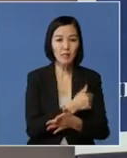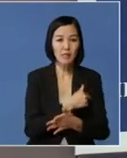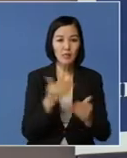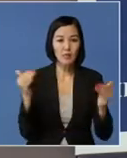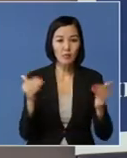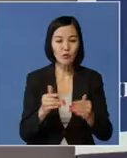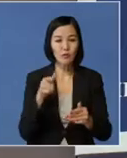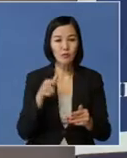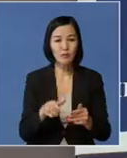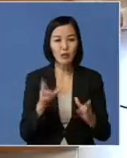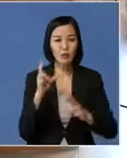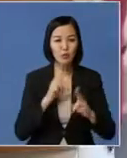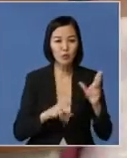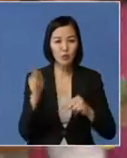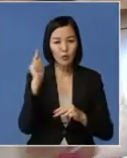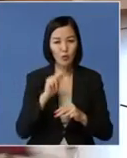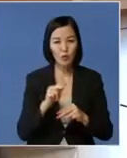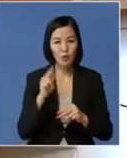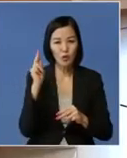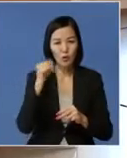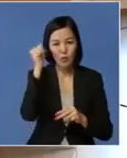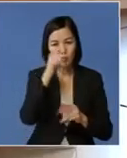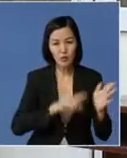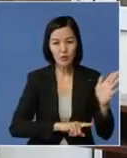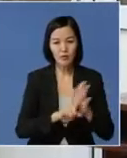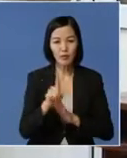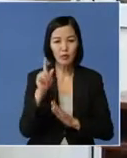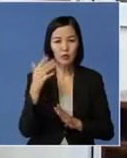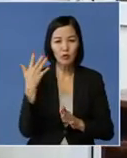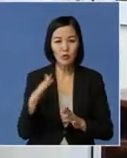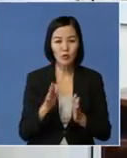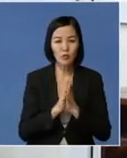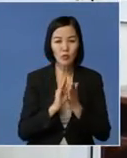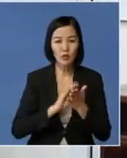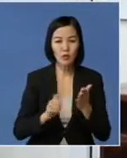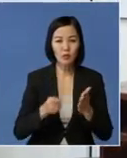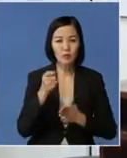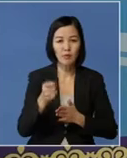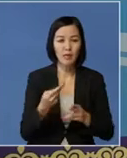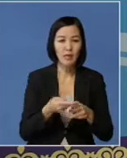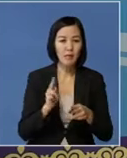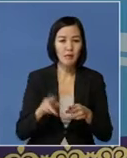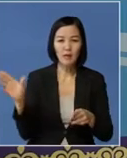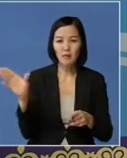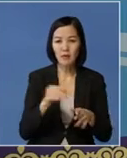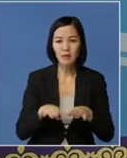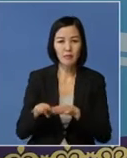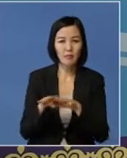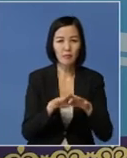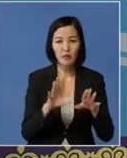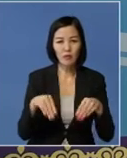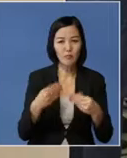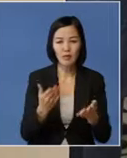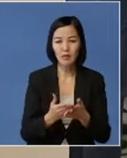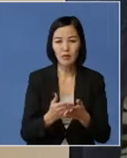мыңнан аса студент оқиды. Оқу жылының басынан 150 адам жатақанаға тұруға өтініш қалдырған. Бірақ барлығына бірдей берілмеді.